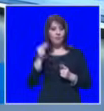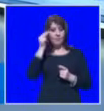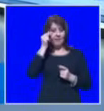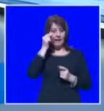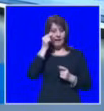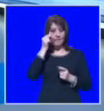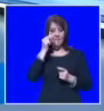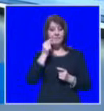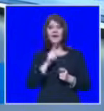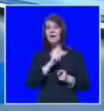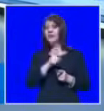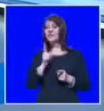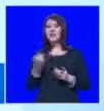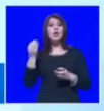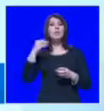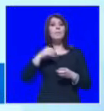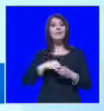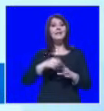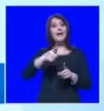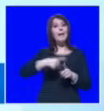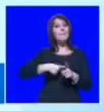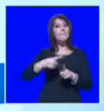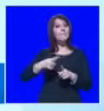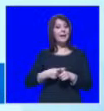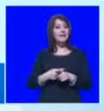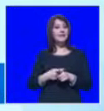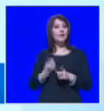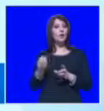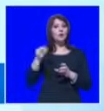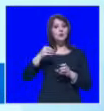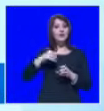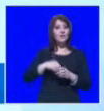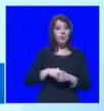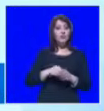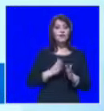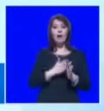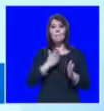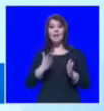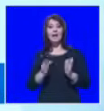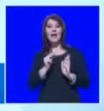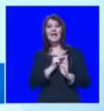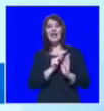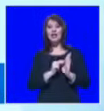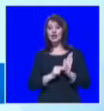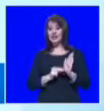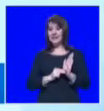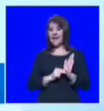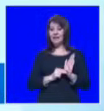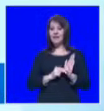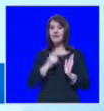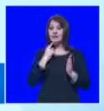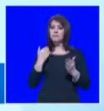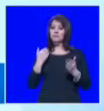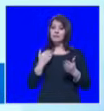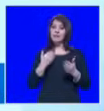страни. И всеки допълнителен месец, който се включва в периода на изчисление на инфлацията, ни приближава все